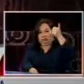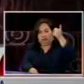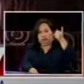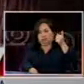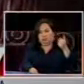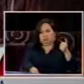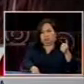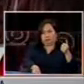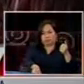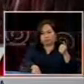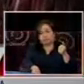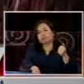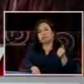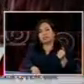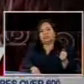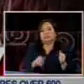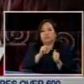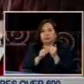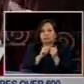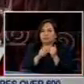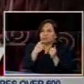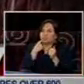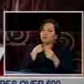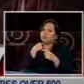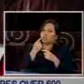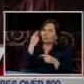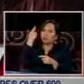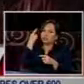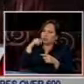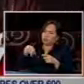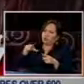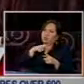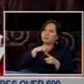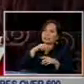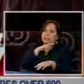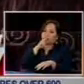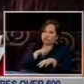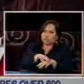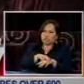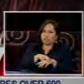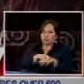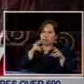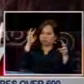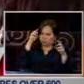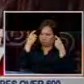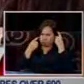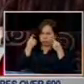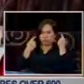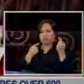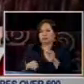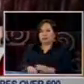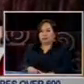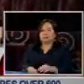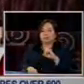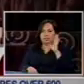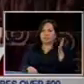doon is national interest, which is very clear naman. Opo. Ngayon po, Madam Secretary, I'll go to what